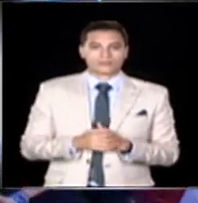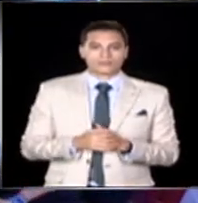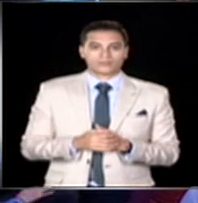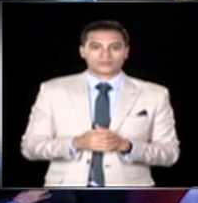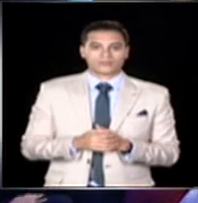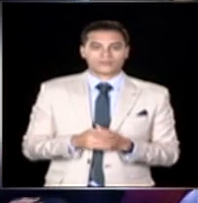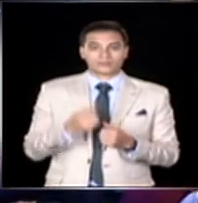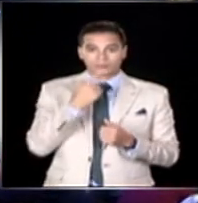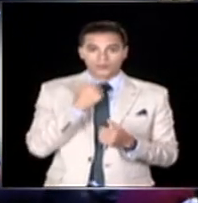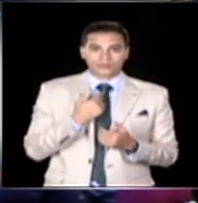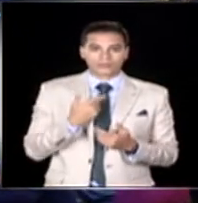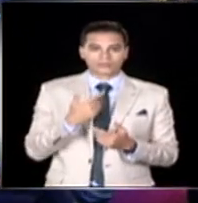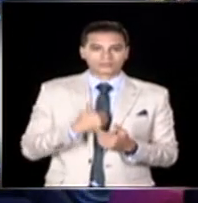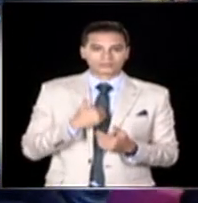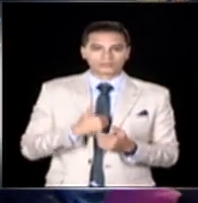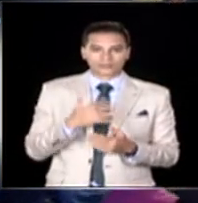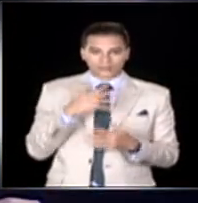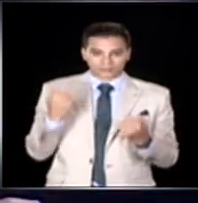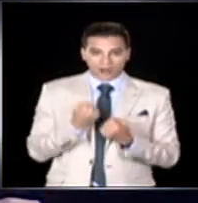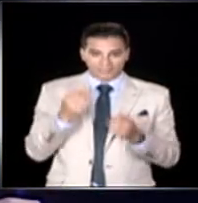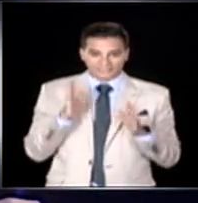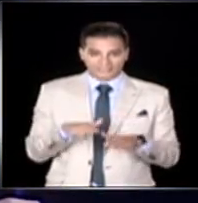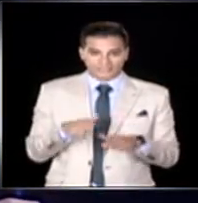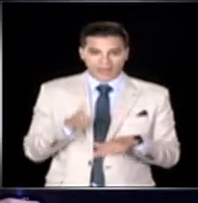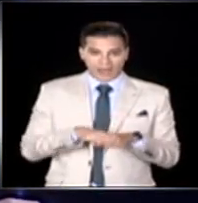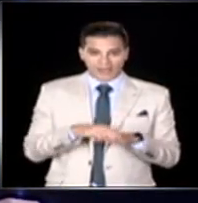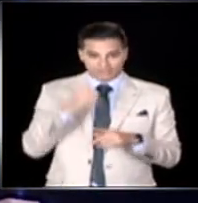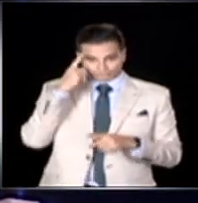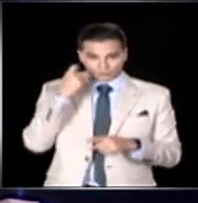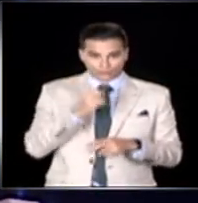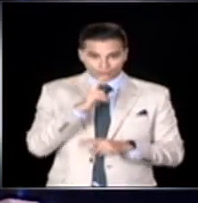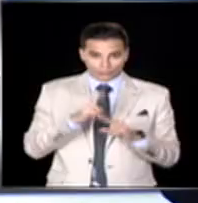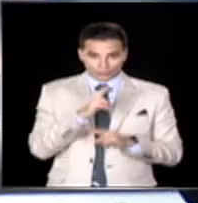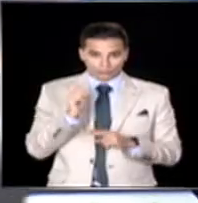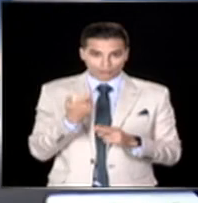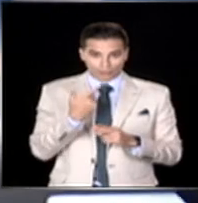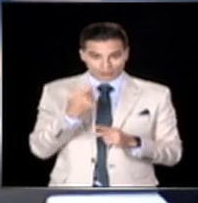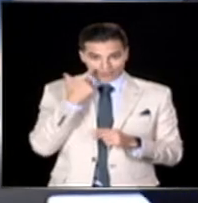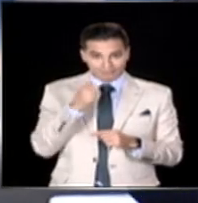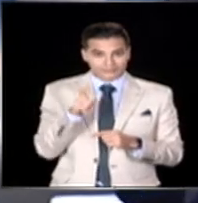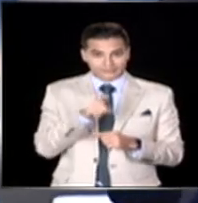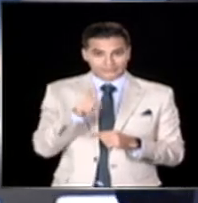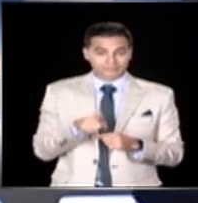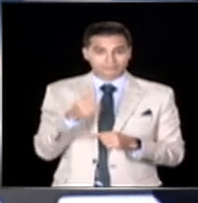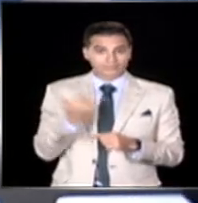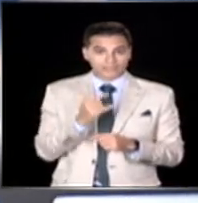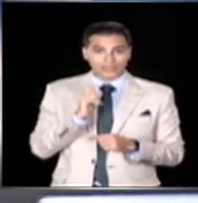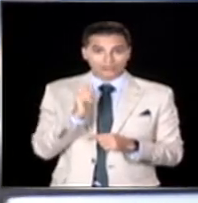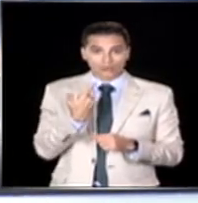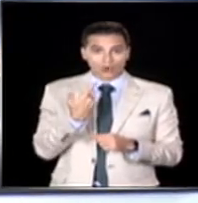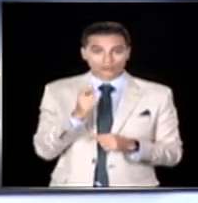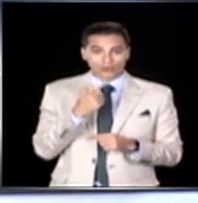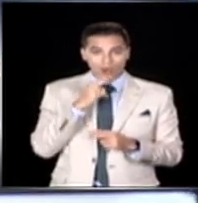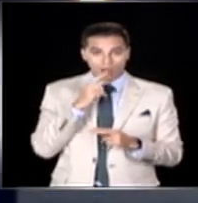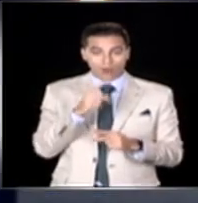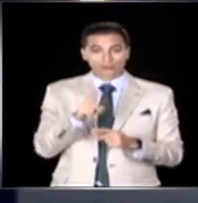طمني كده وقولي، حد دربك على تحت الضغط؟ كويس جدا. ما هيش سهلة، محتاجة شوية تركيز. الأسئلة